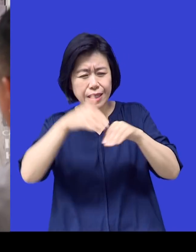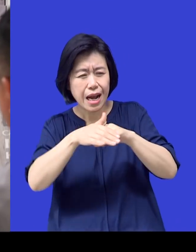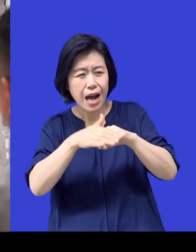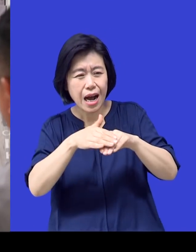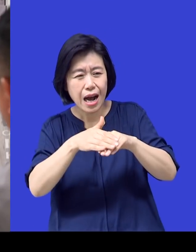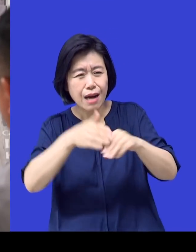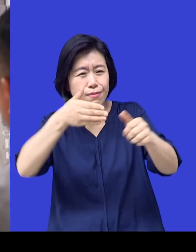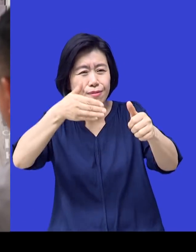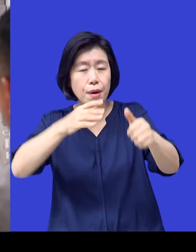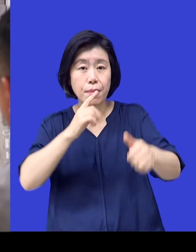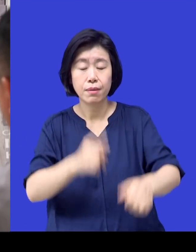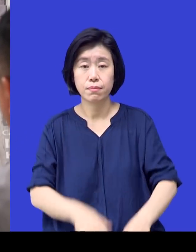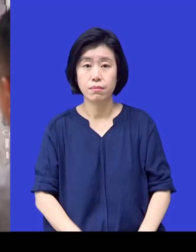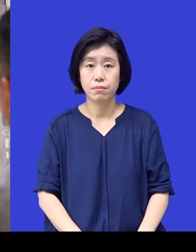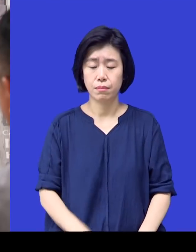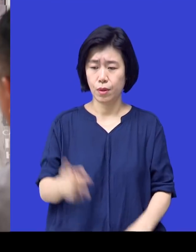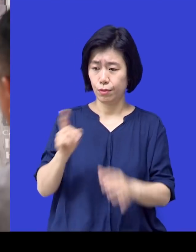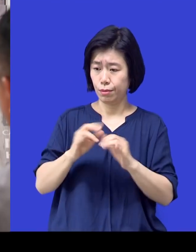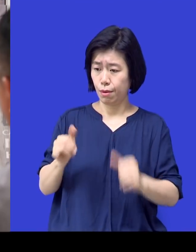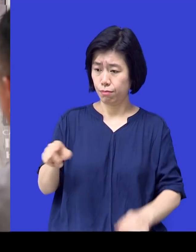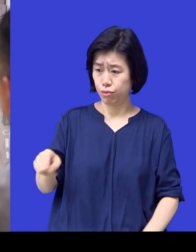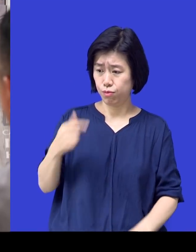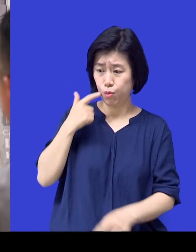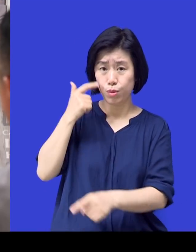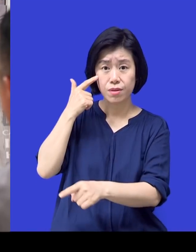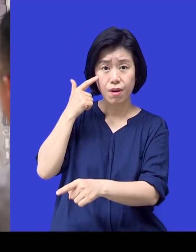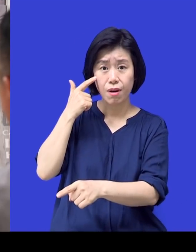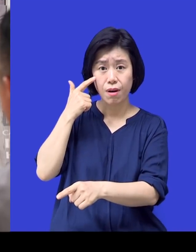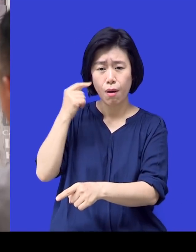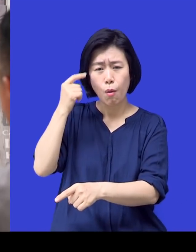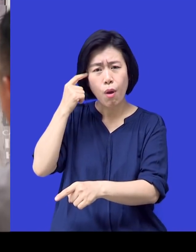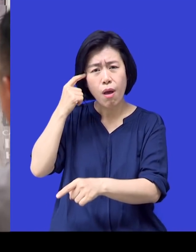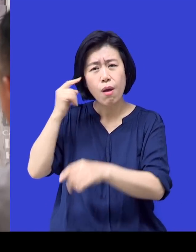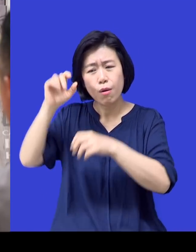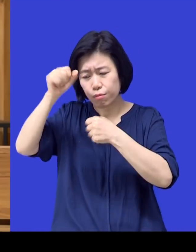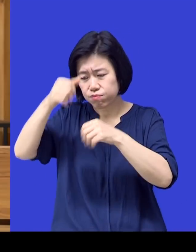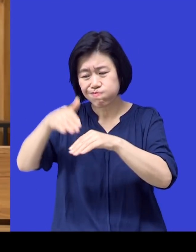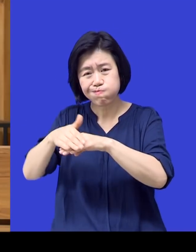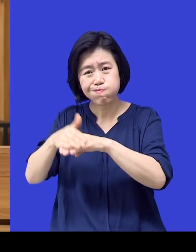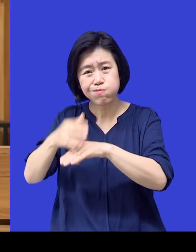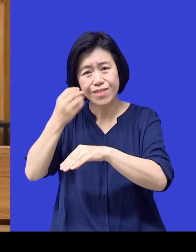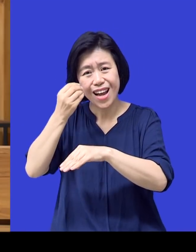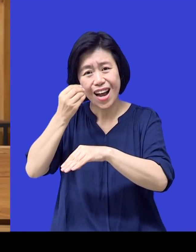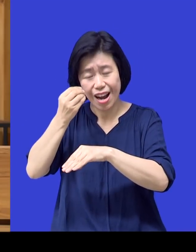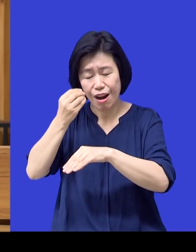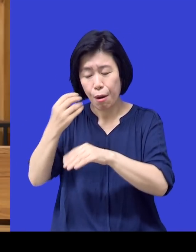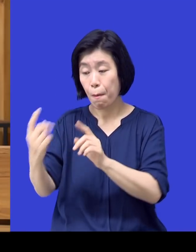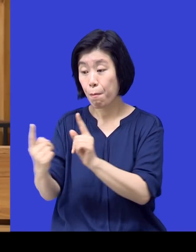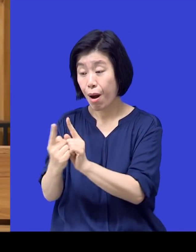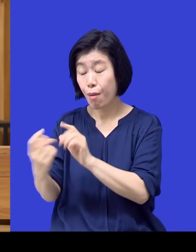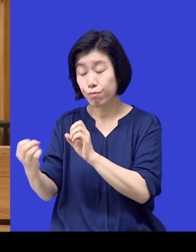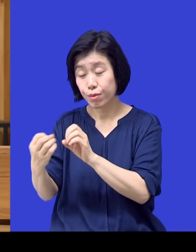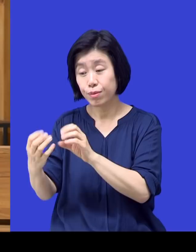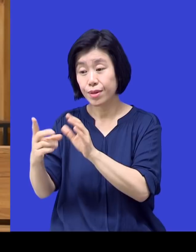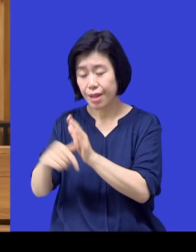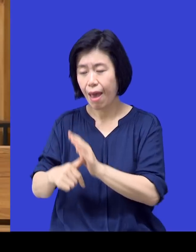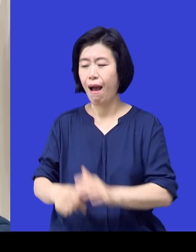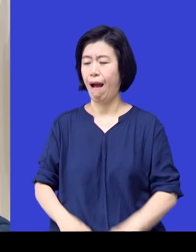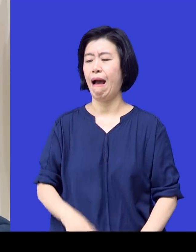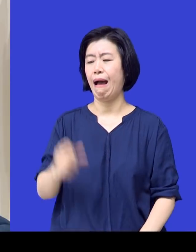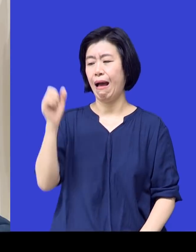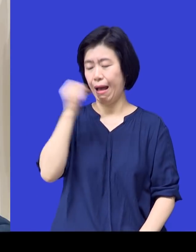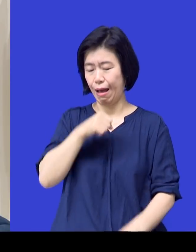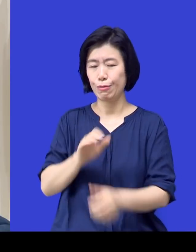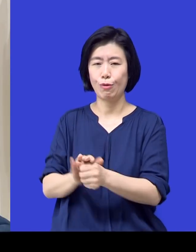분들은 목사님이라는 걸 알게 된 후에는 막 2,000원을 요구하는데 뭐 5,000원을 주는 분도 있고 네. 10,000원을 주는 분도 있고 막 너무